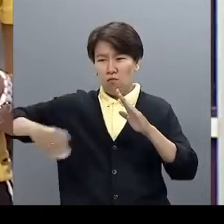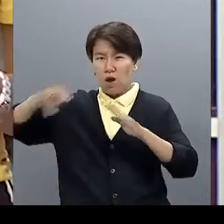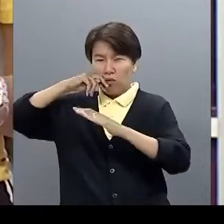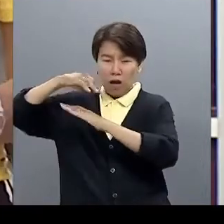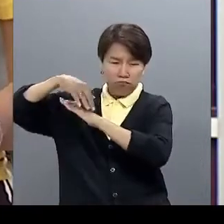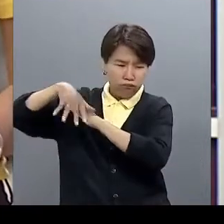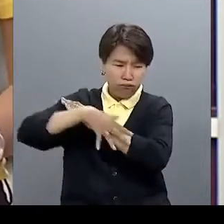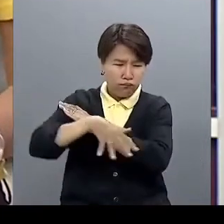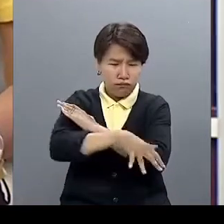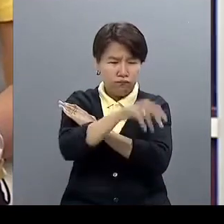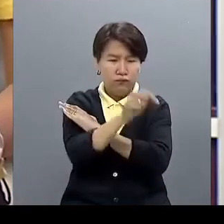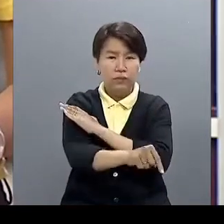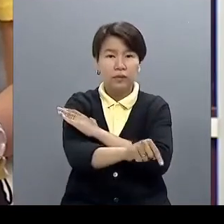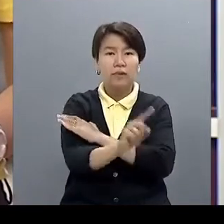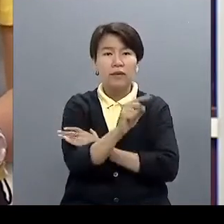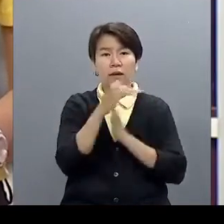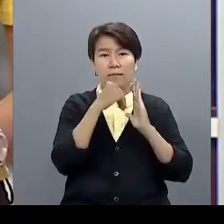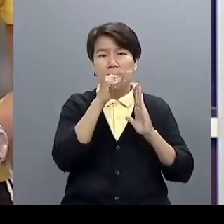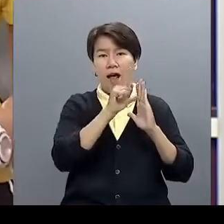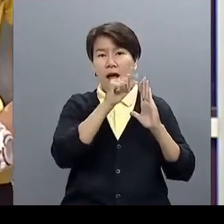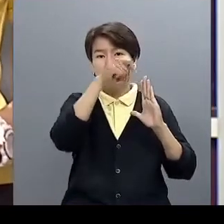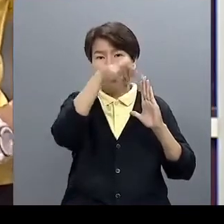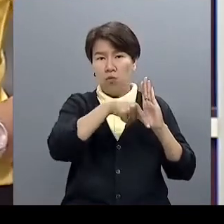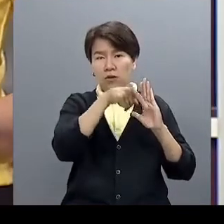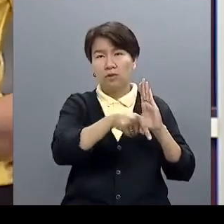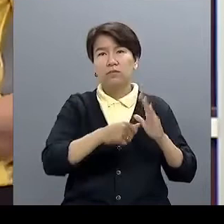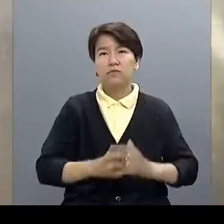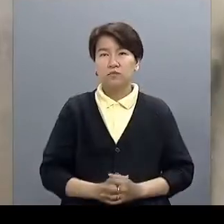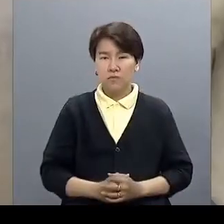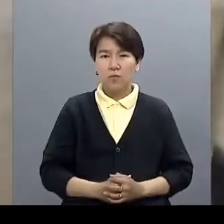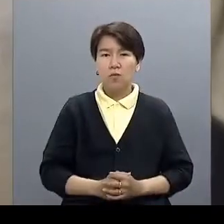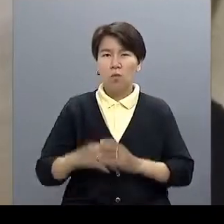ลำพูนนะคะปิดกั้นทางน้ำก็เรียกว่าสัญจรกันไม่ได้เลยละค่ะ